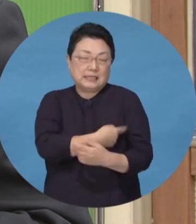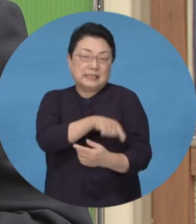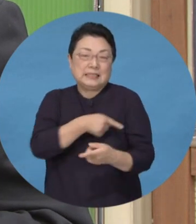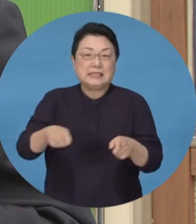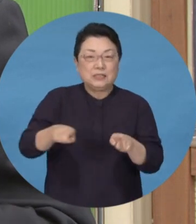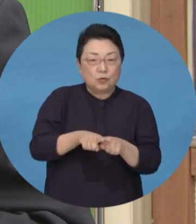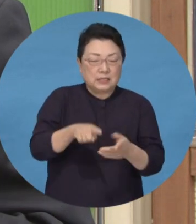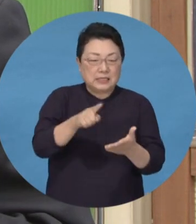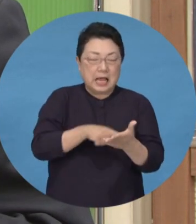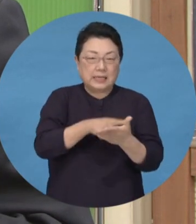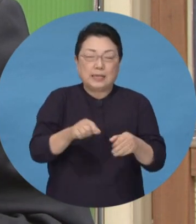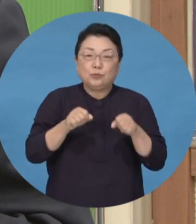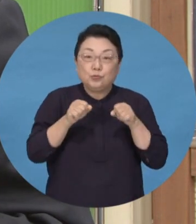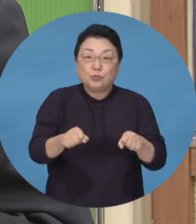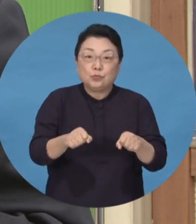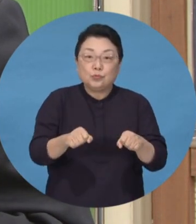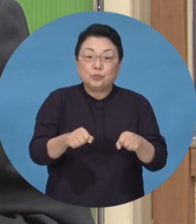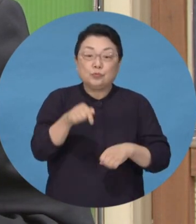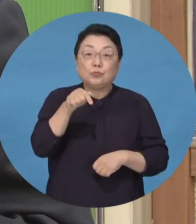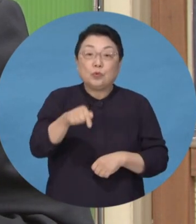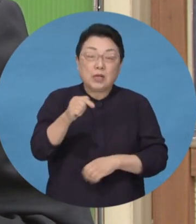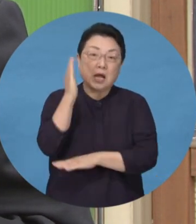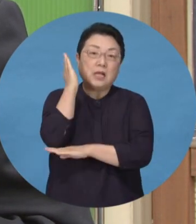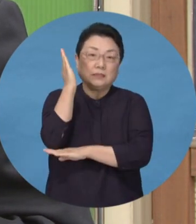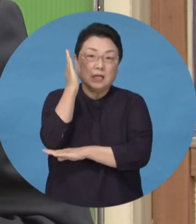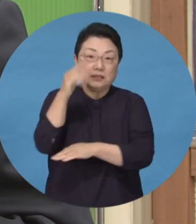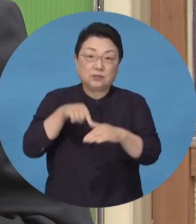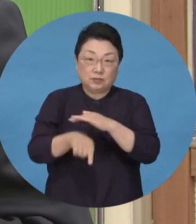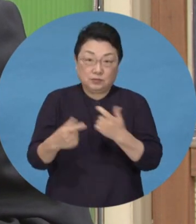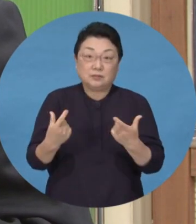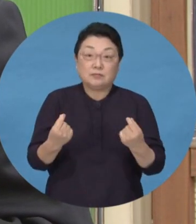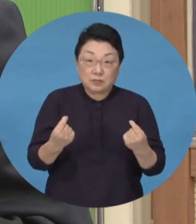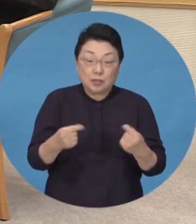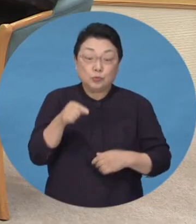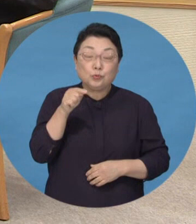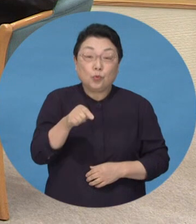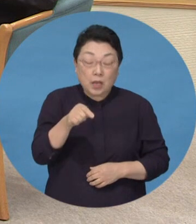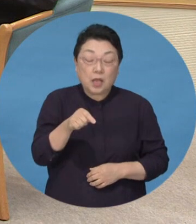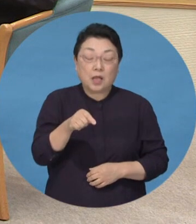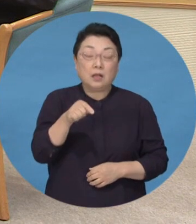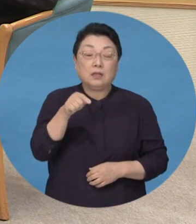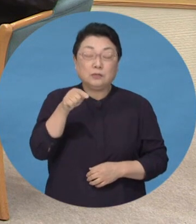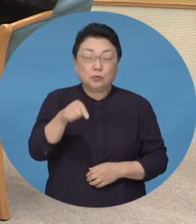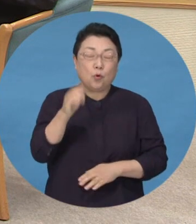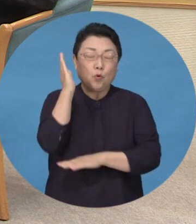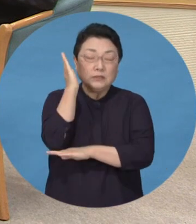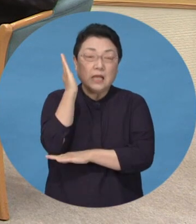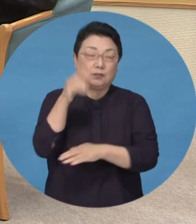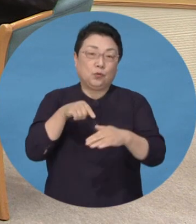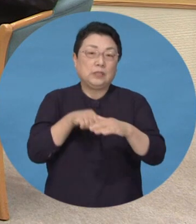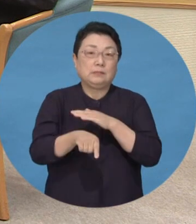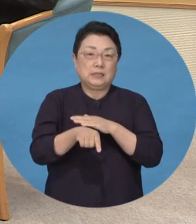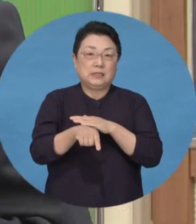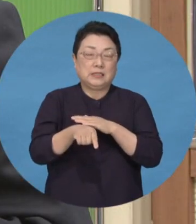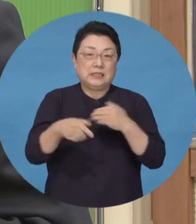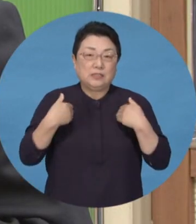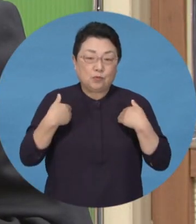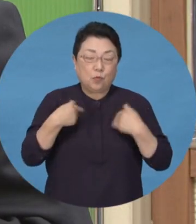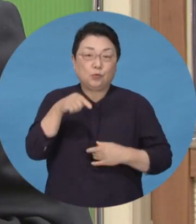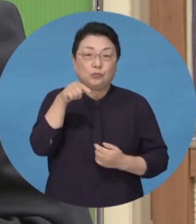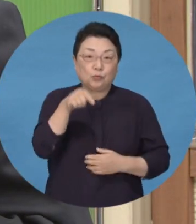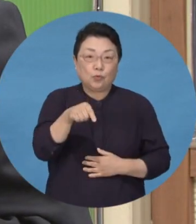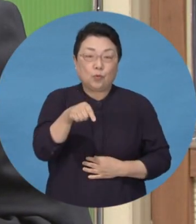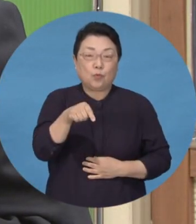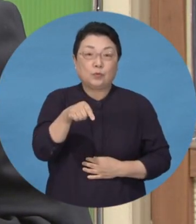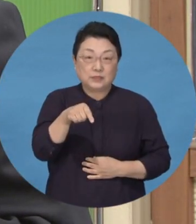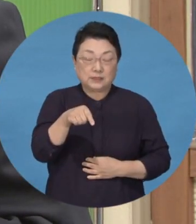解決しようというのが本来のおそらくあの政治の始まりだったと思うんですがその本来の政治